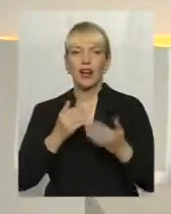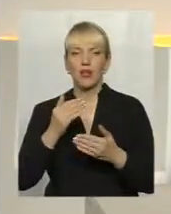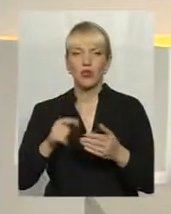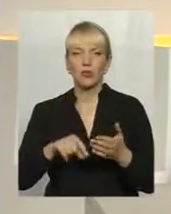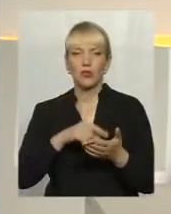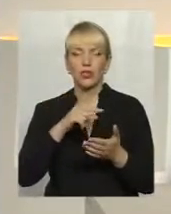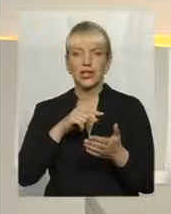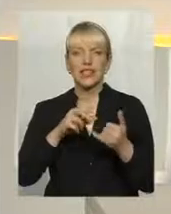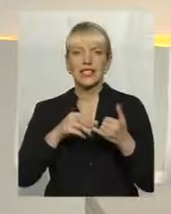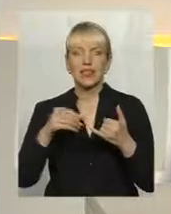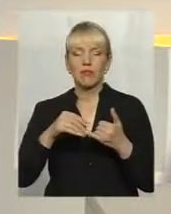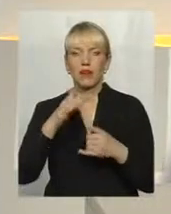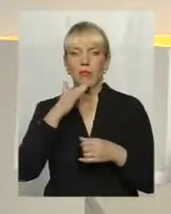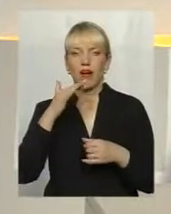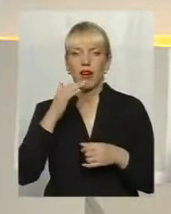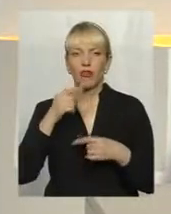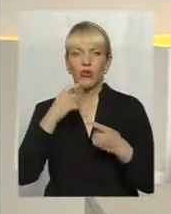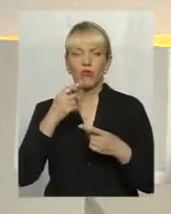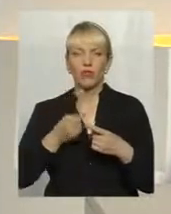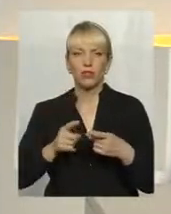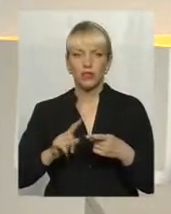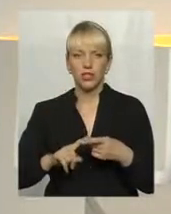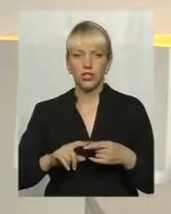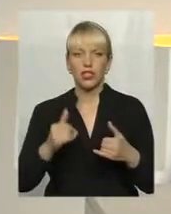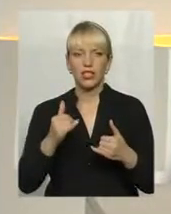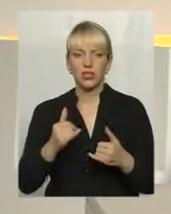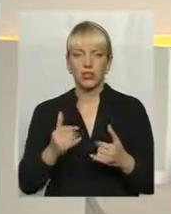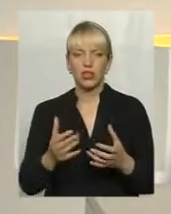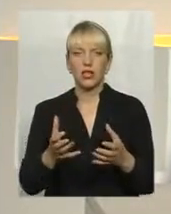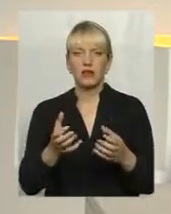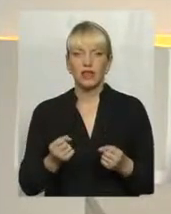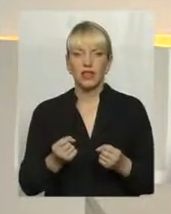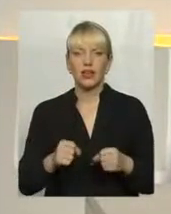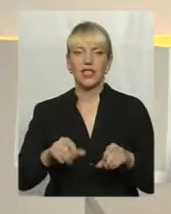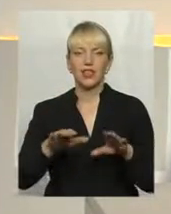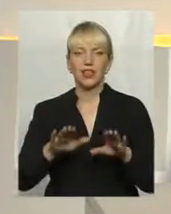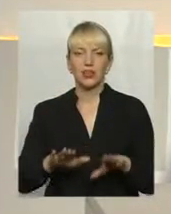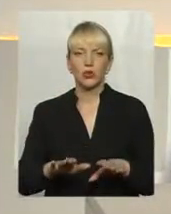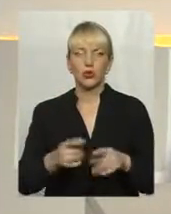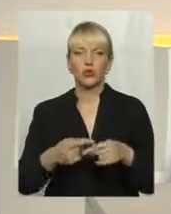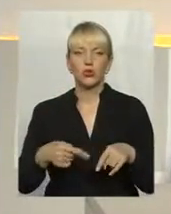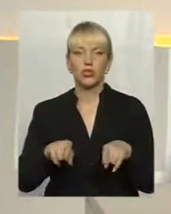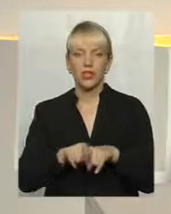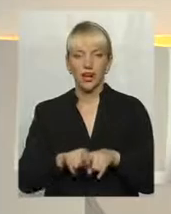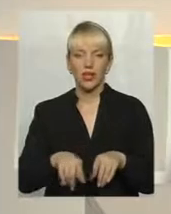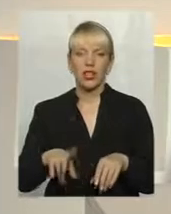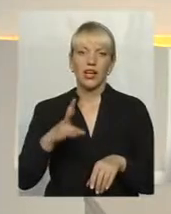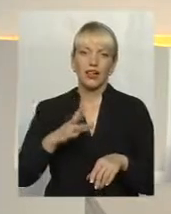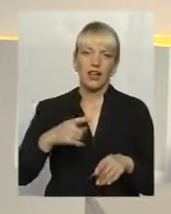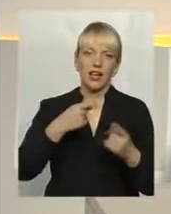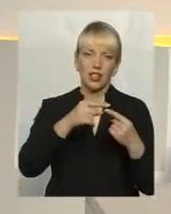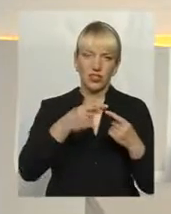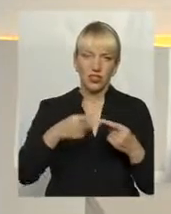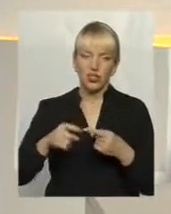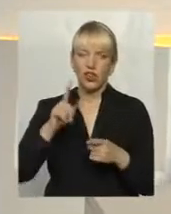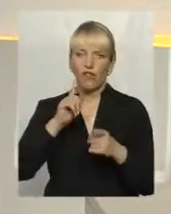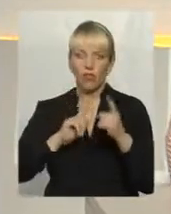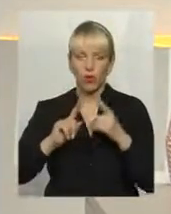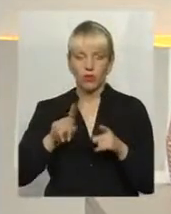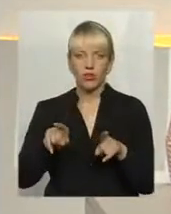дуже почали зараз про це говорити, і сьогодні на завершення прийняли резолюцію. Так само відбувається на всіх форумах, які проходять в